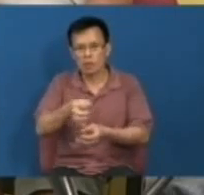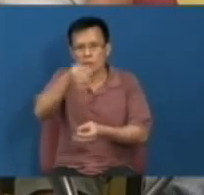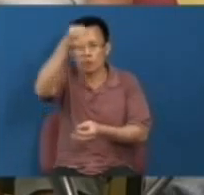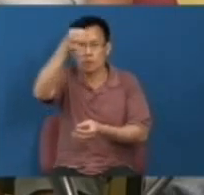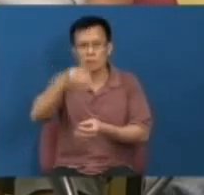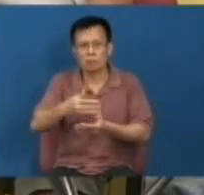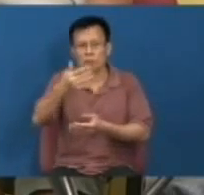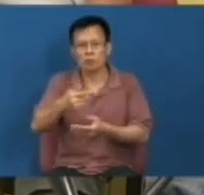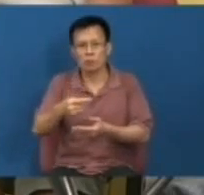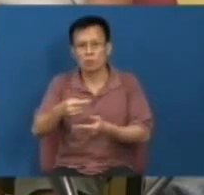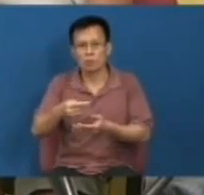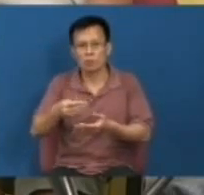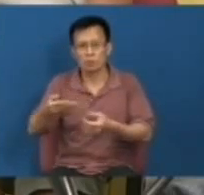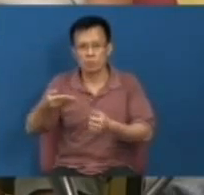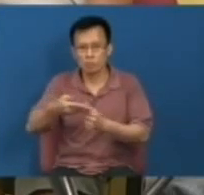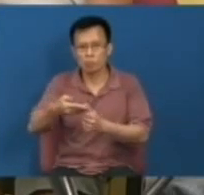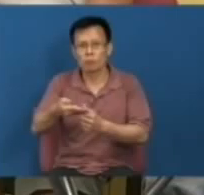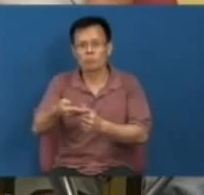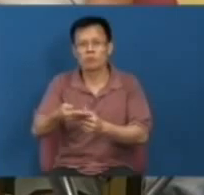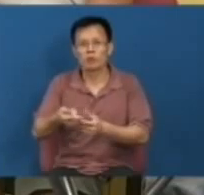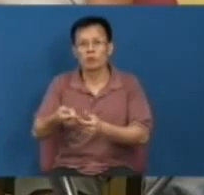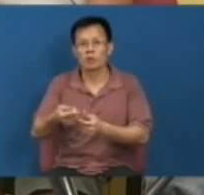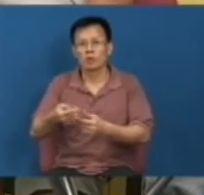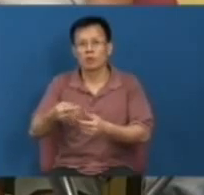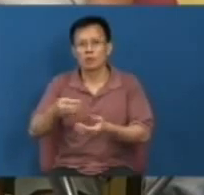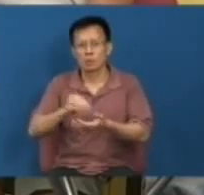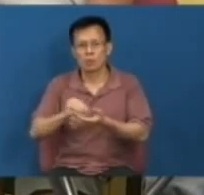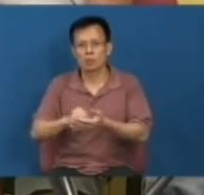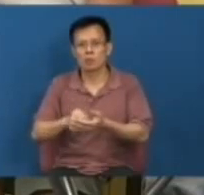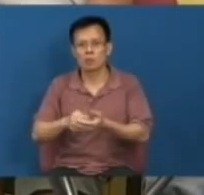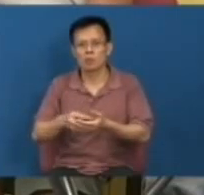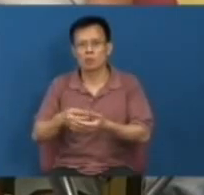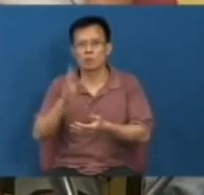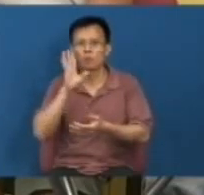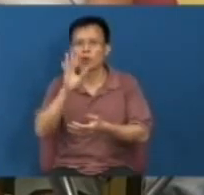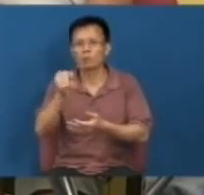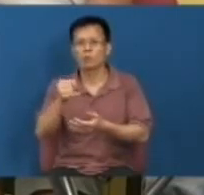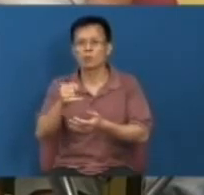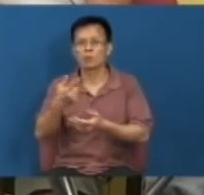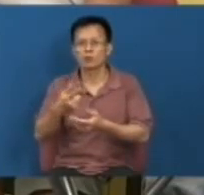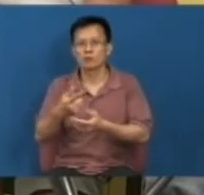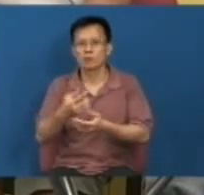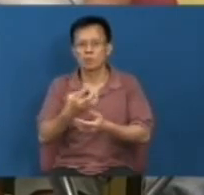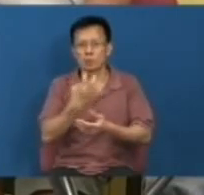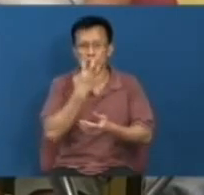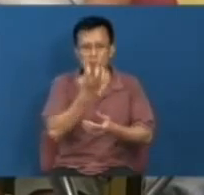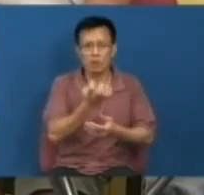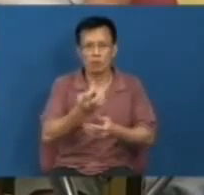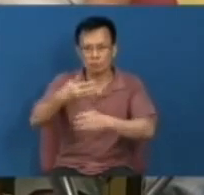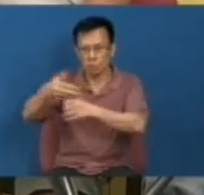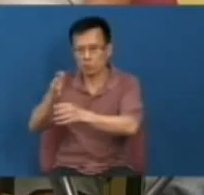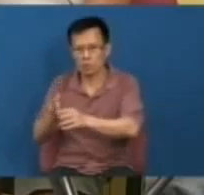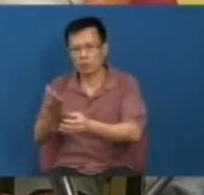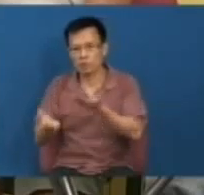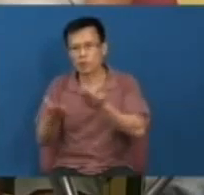咧，就係絕對唔合理嘅，因為咧，我 哋啲蘋果同橙比 係啊，因為我 呃你要， 因為佢要拆